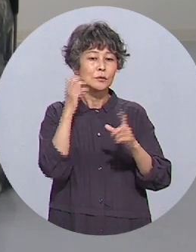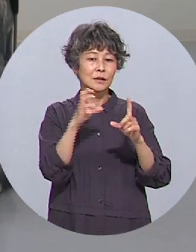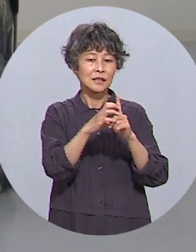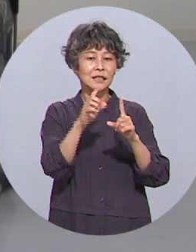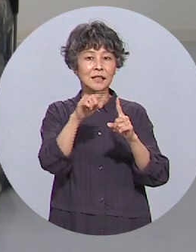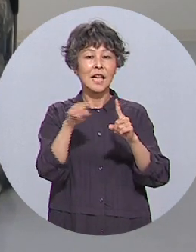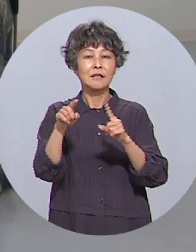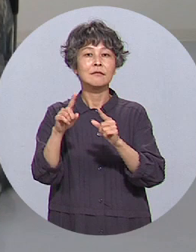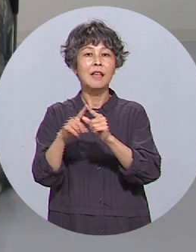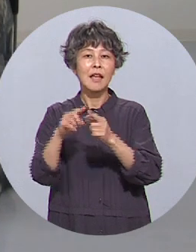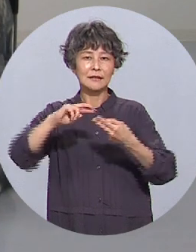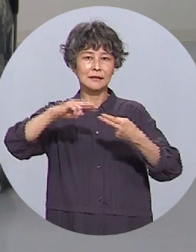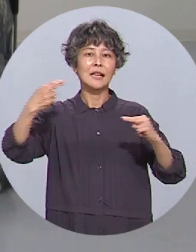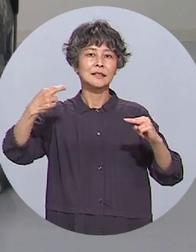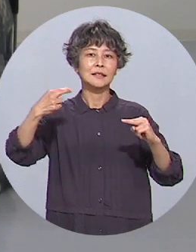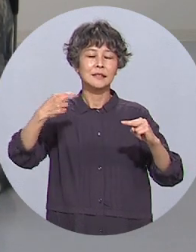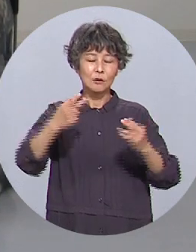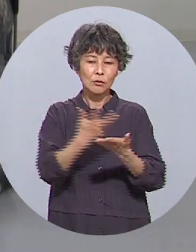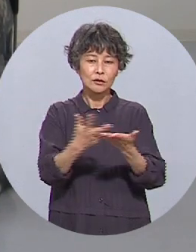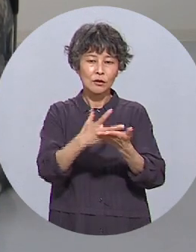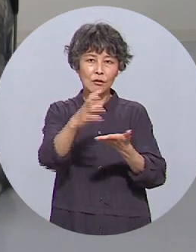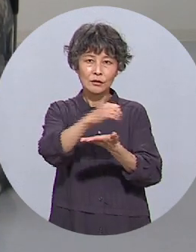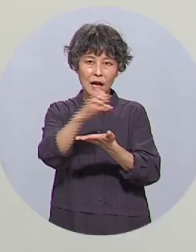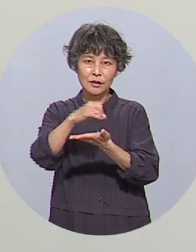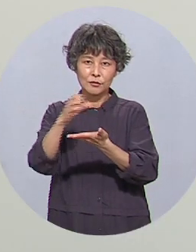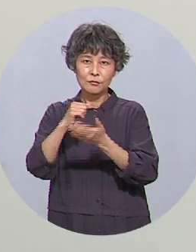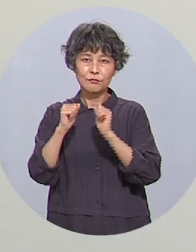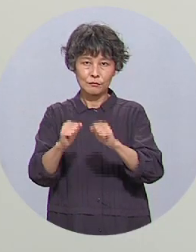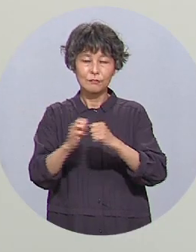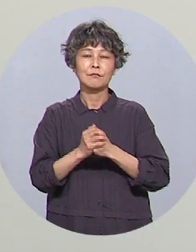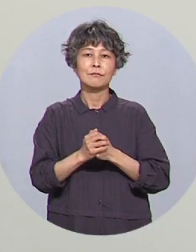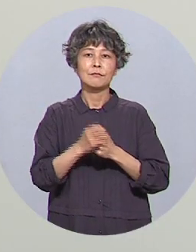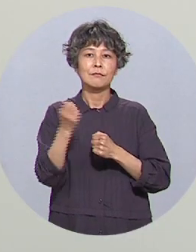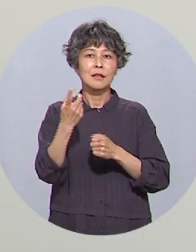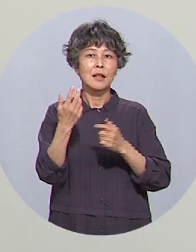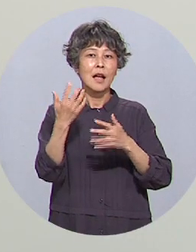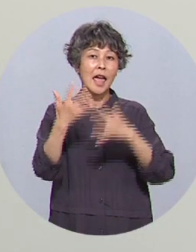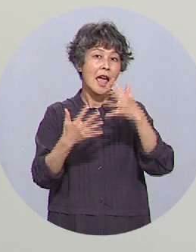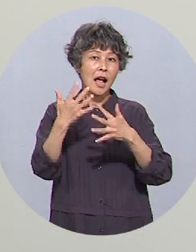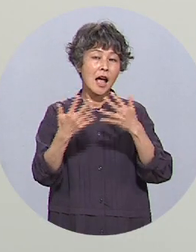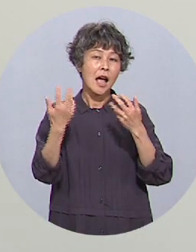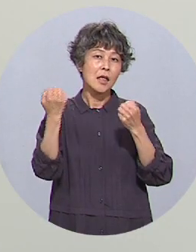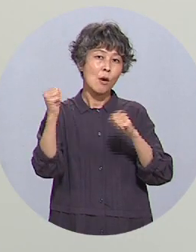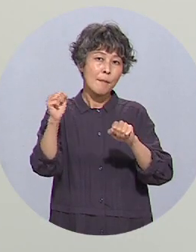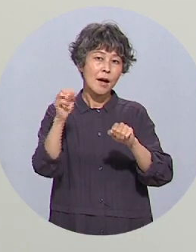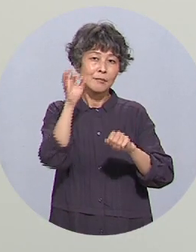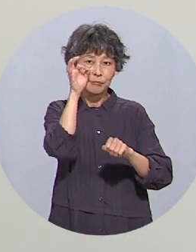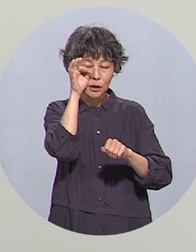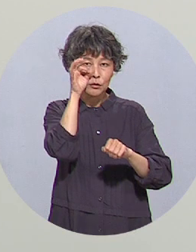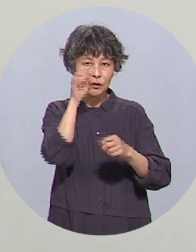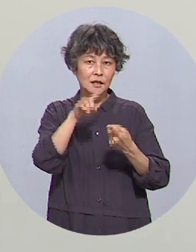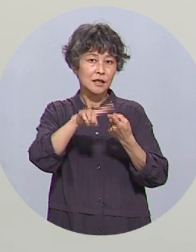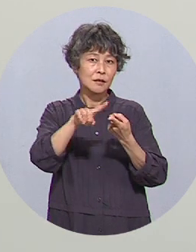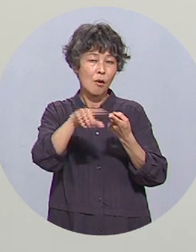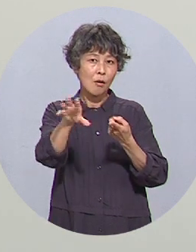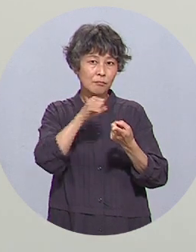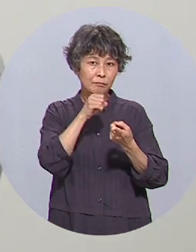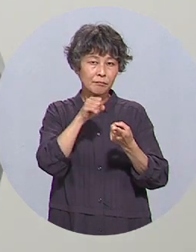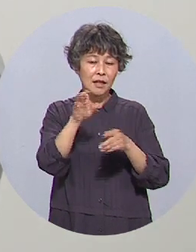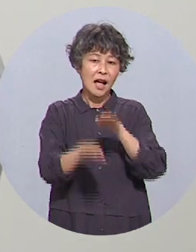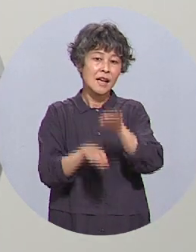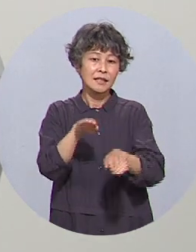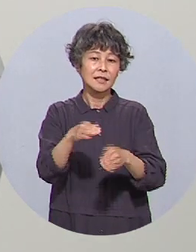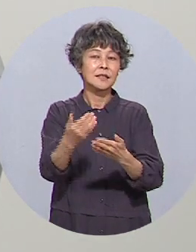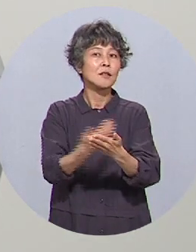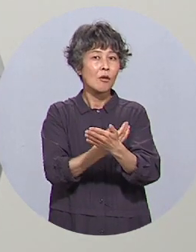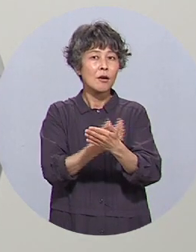い はい、それらの資料採取を行います、うんうん、あとよく映画やドラマで見るような指紋や足跡ですね。